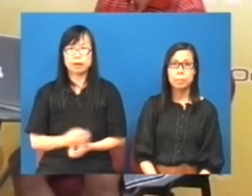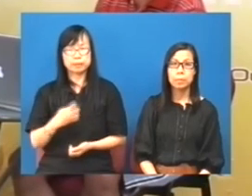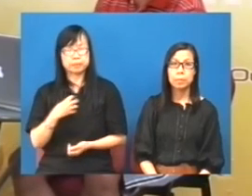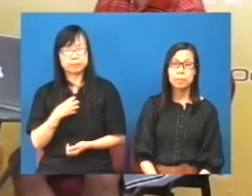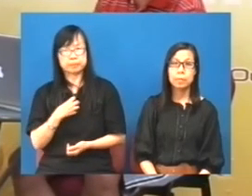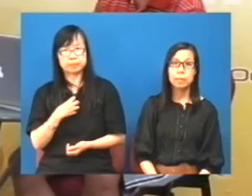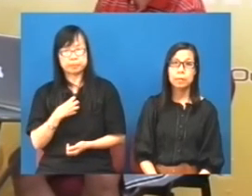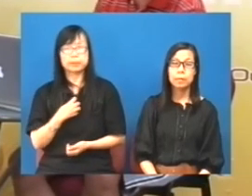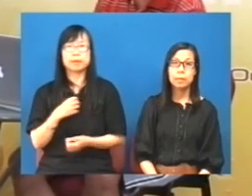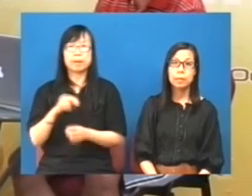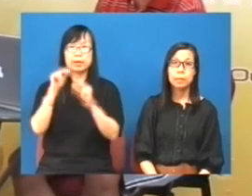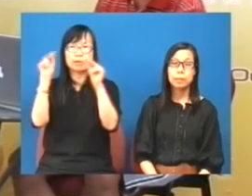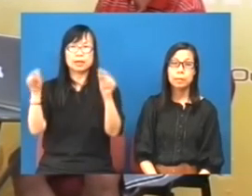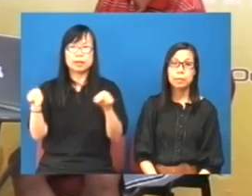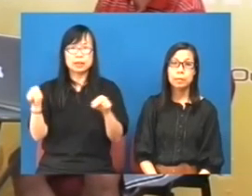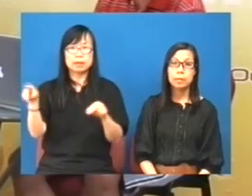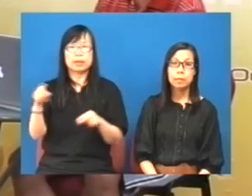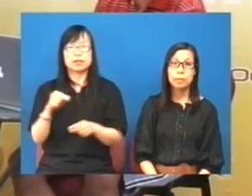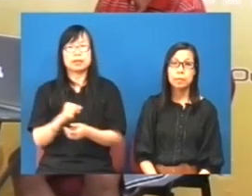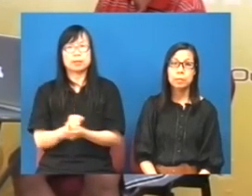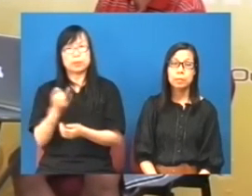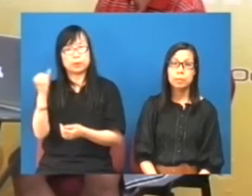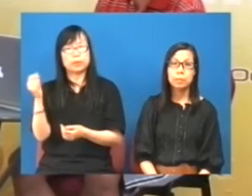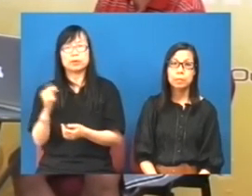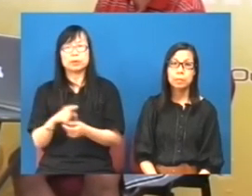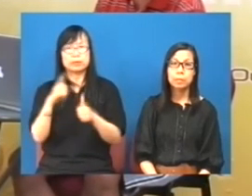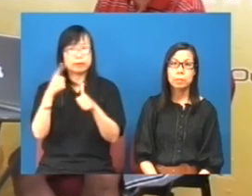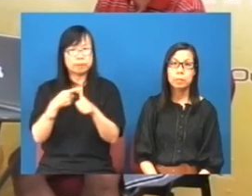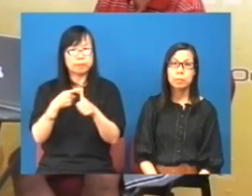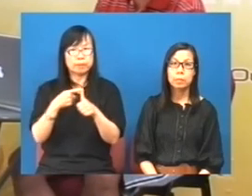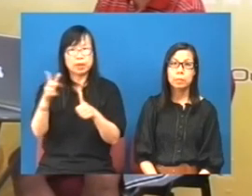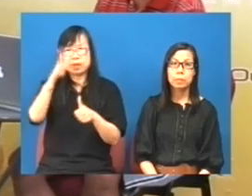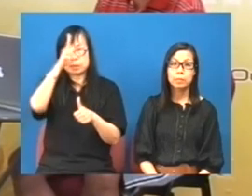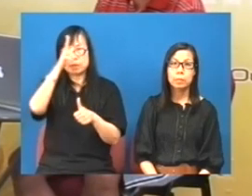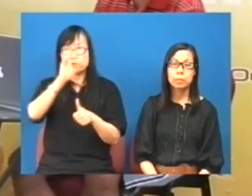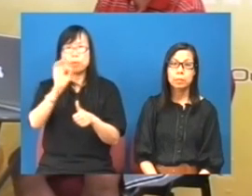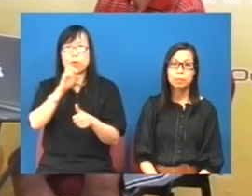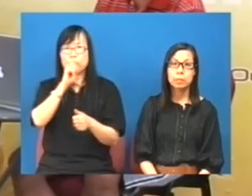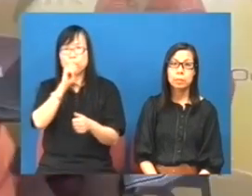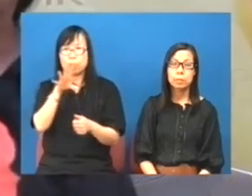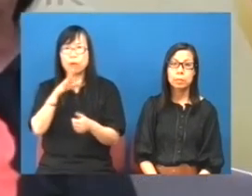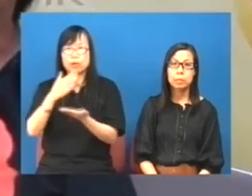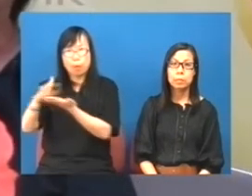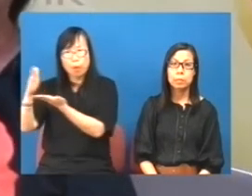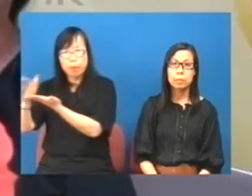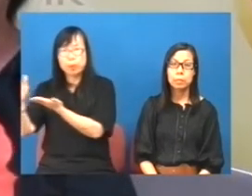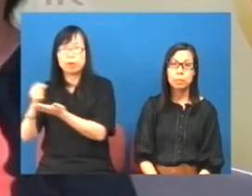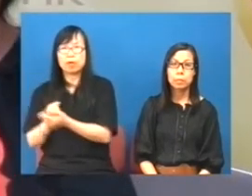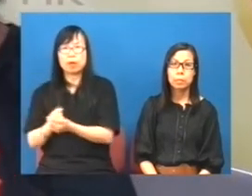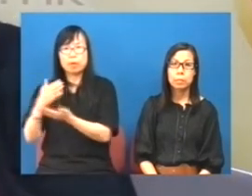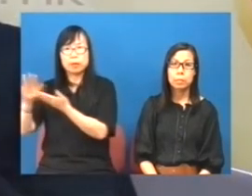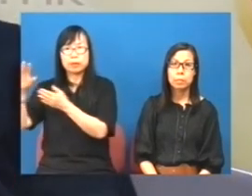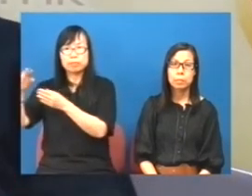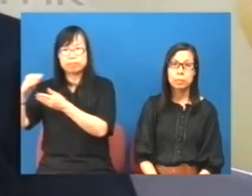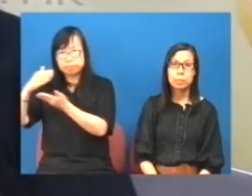我覺得整個問題是錯就錯在這一點第一就是政府沒有盡到責任外判外判之後層